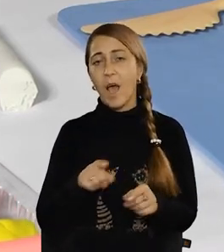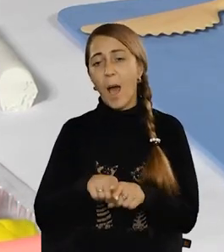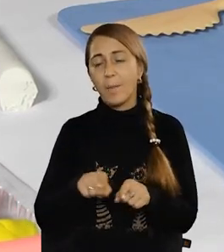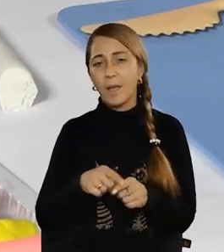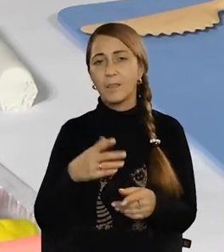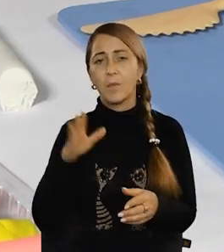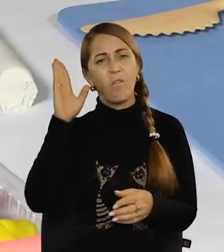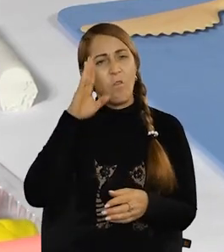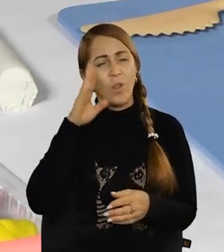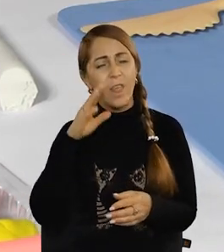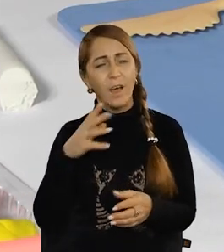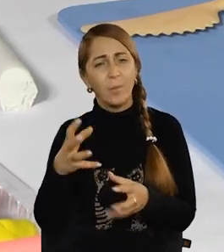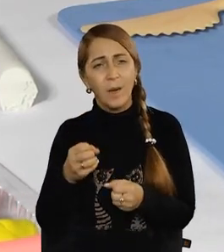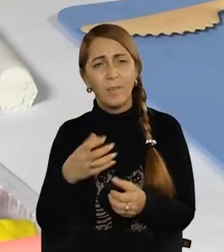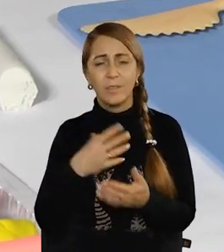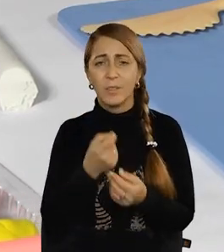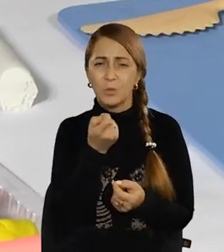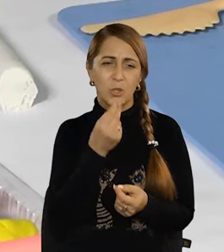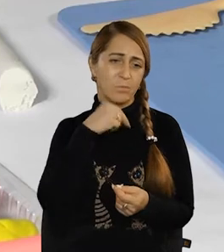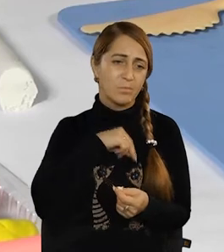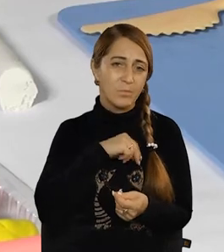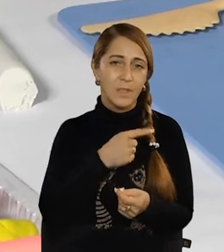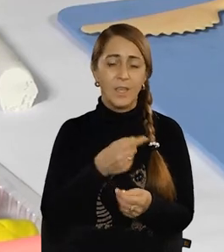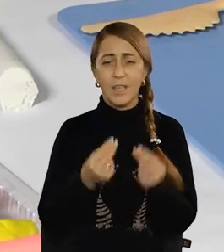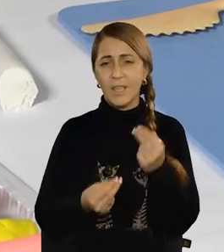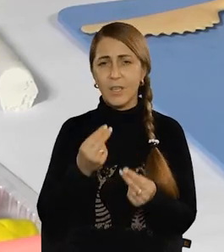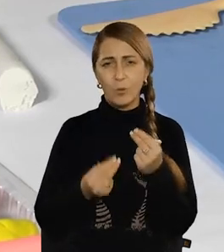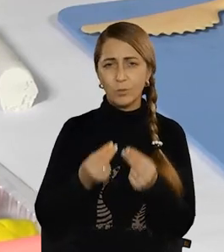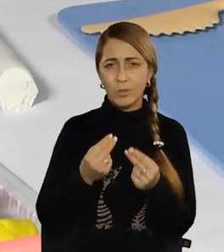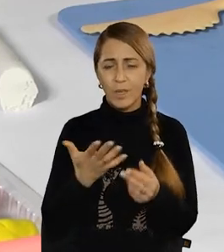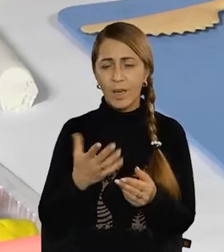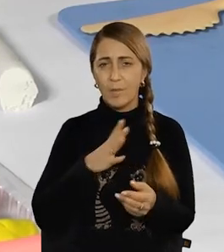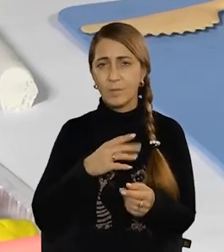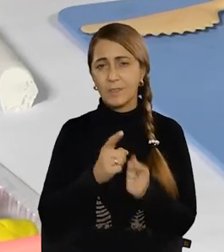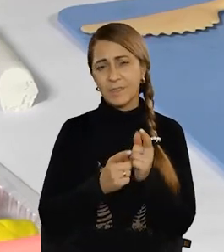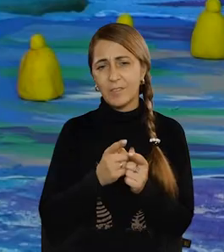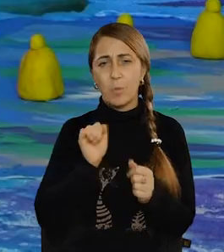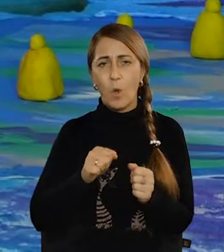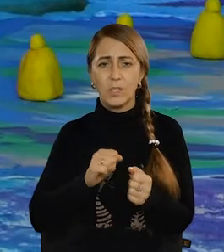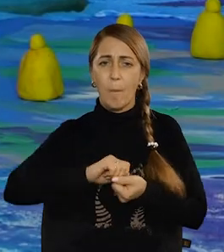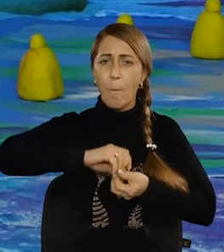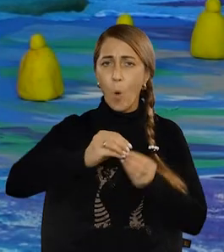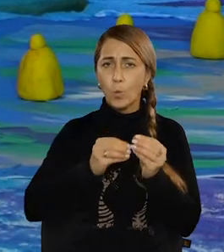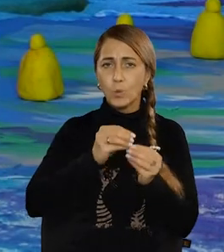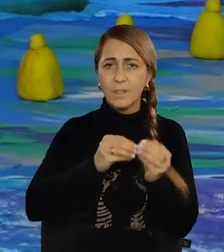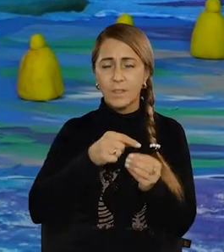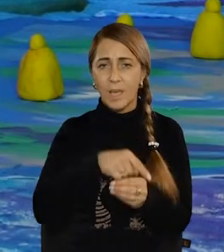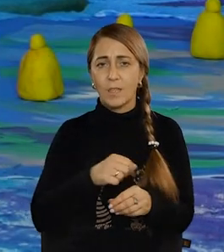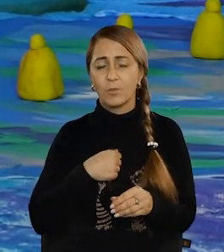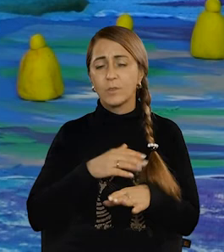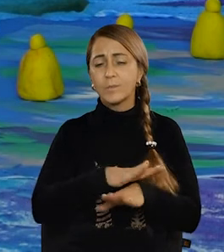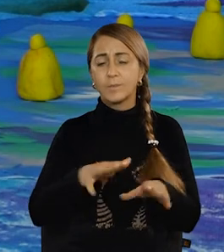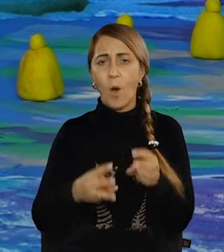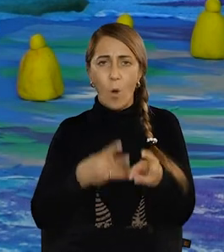була вода, щось для перекусу та іграшка-трансформа, яку можна завжди покрутити. Ось тут розкладемо